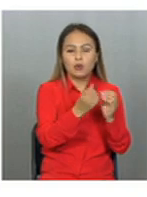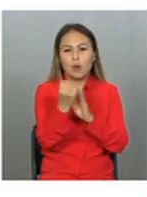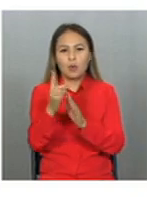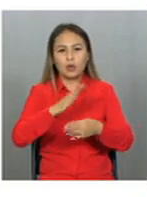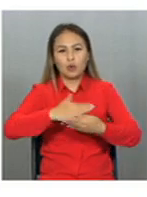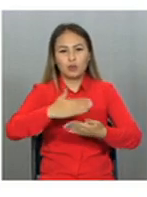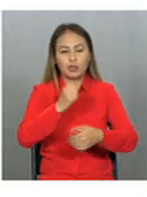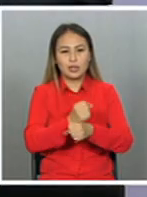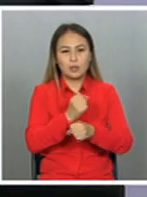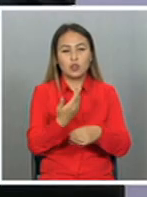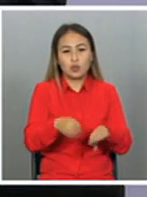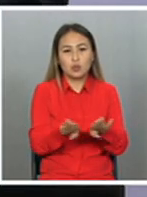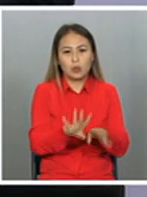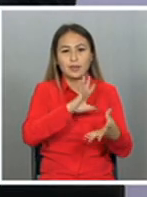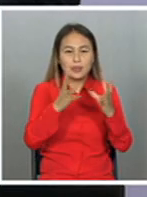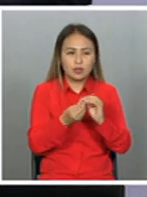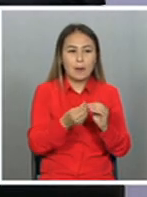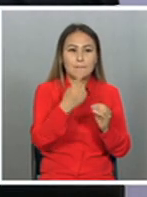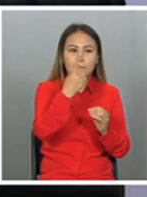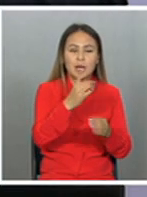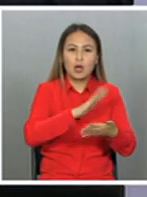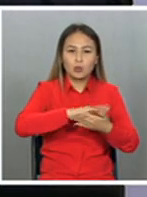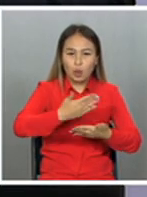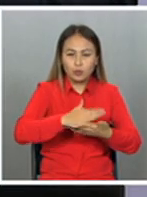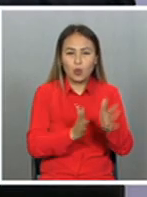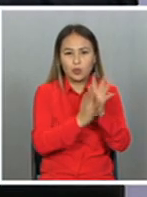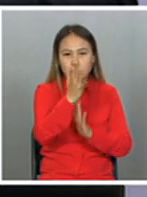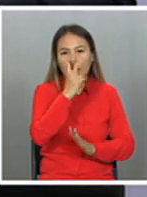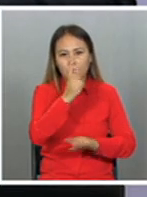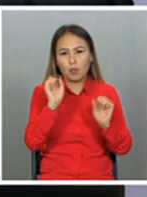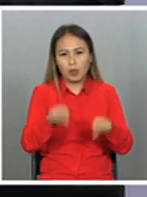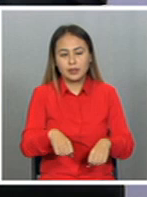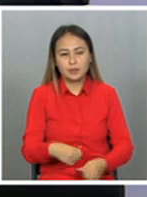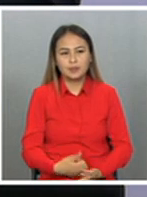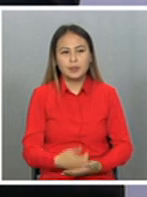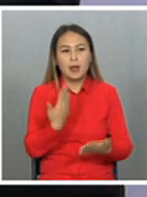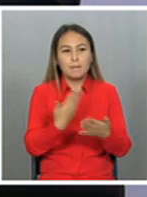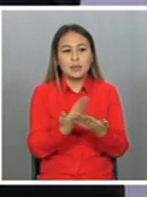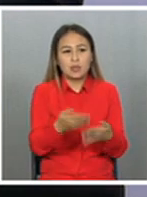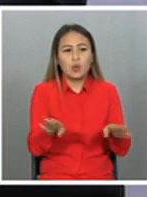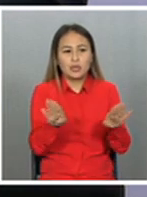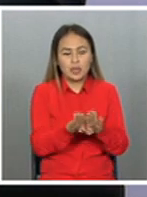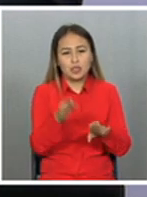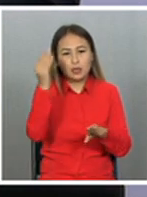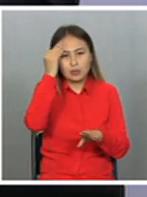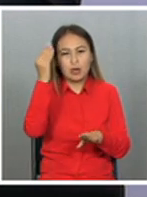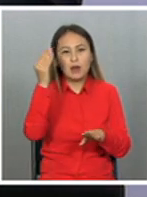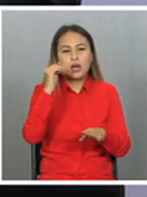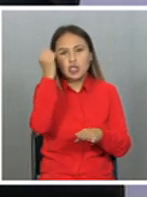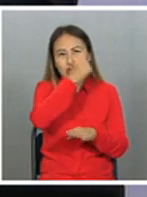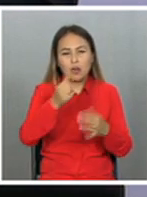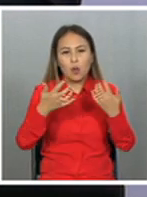шығарды дейді. Соның нәтижесінде не бір ноутбуктың өсімі байқалып көрсетілген болады. Міне осылайша жыл көлемінде,